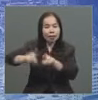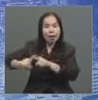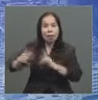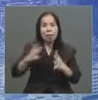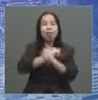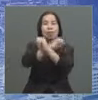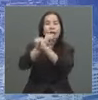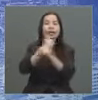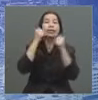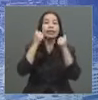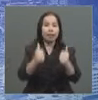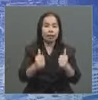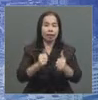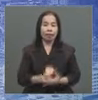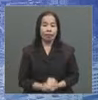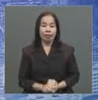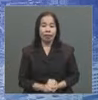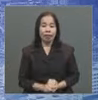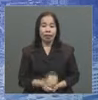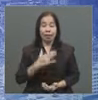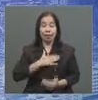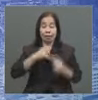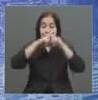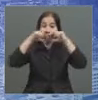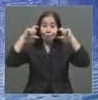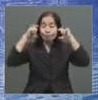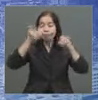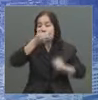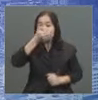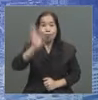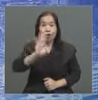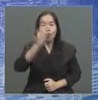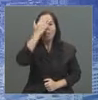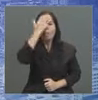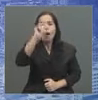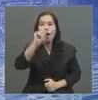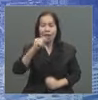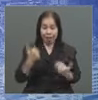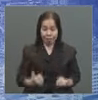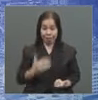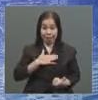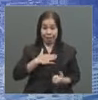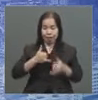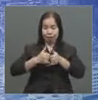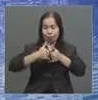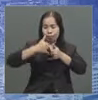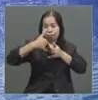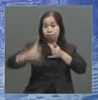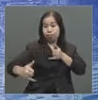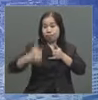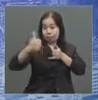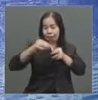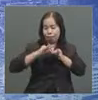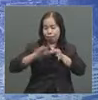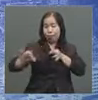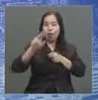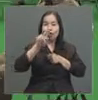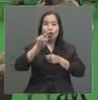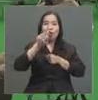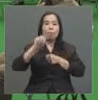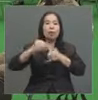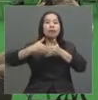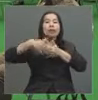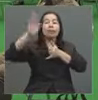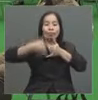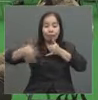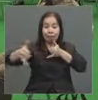างดีนะครับผมไม่ต้องใช้หน้ากากอนามัยตรงนี้เพราะว่าอย่างที่บอกนะครับระยะห่างที่เกิดขึ้นจากตรงนี้เกินกว่า2เมตรนะครับ